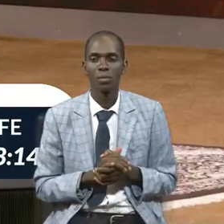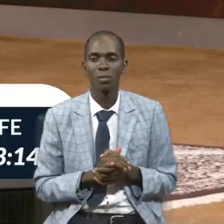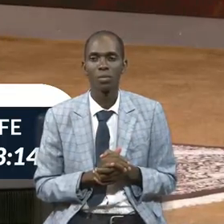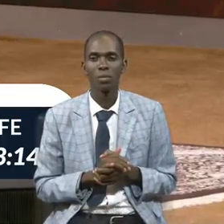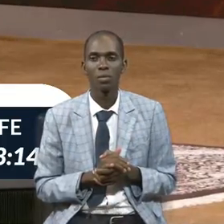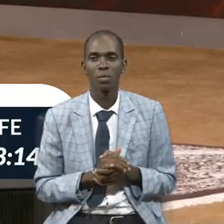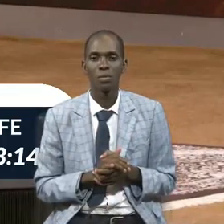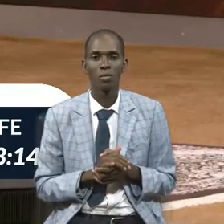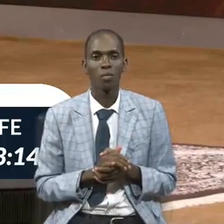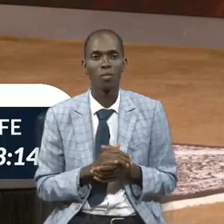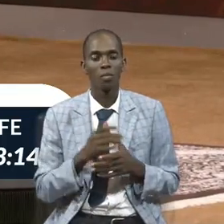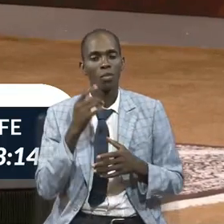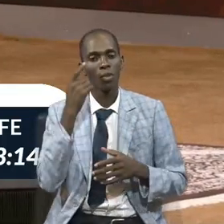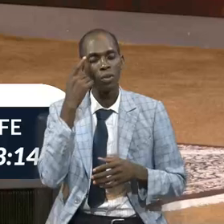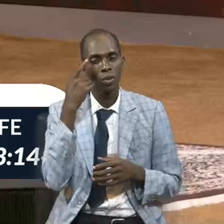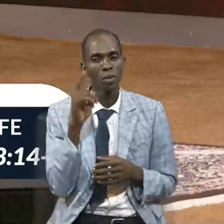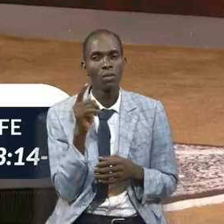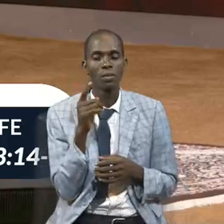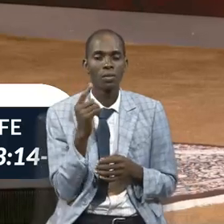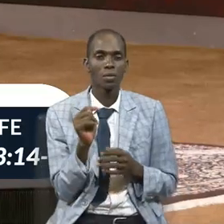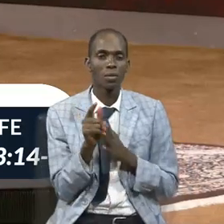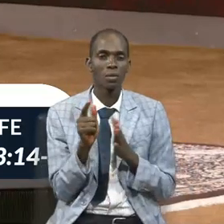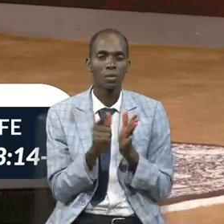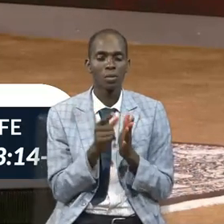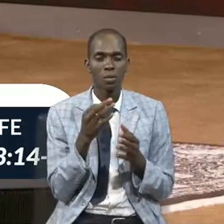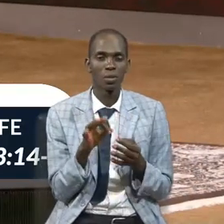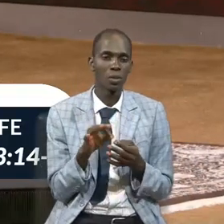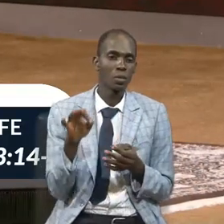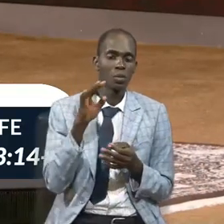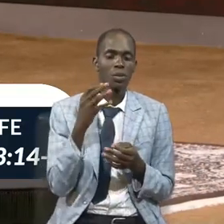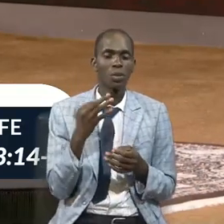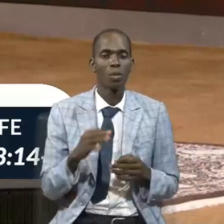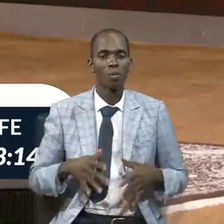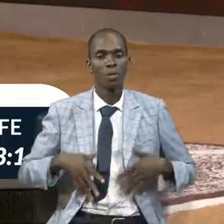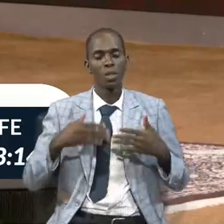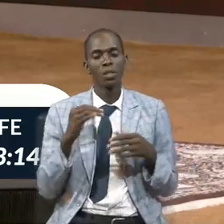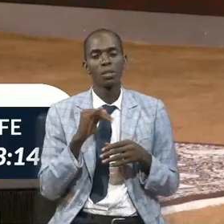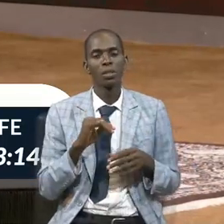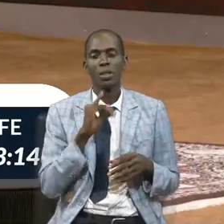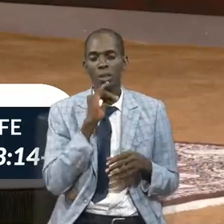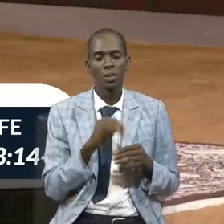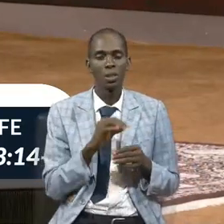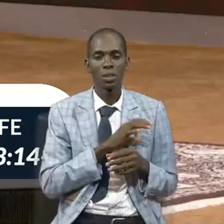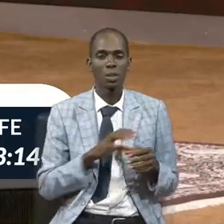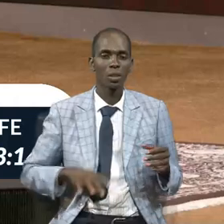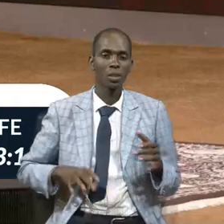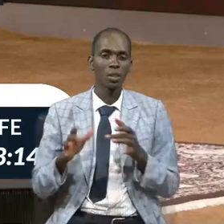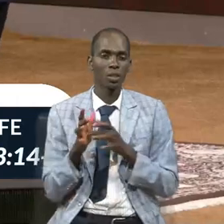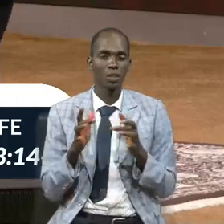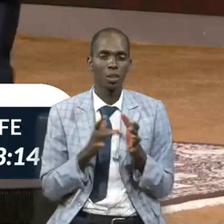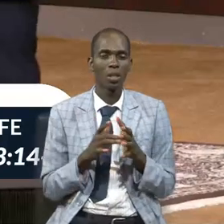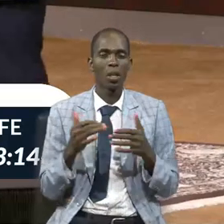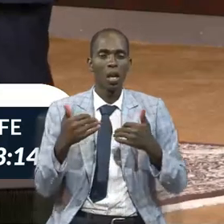verset 2. En effet, la loi de l'esprit de vie en Jésus-Christ m'a